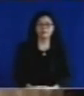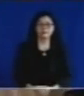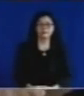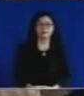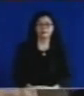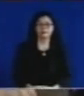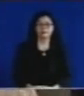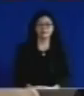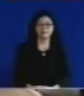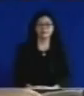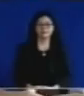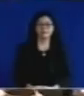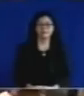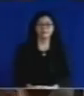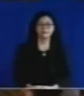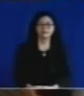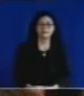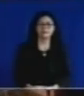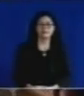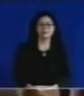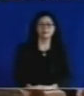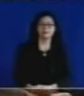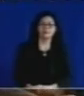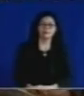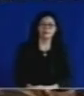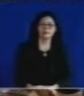Kembali ke, mohon tenang dulu.